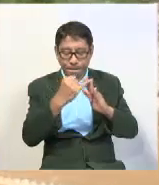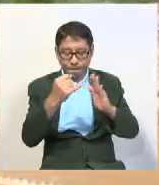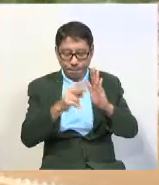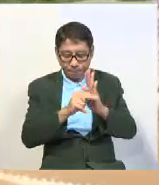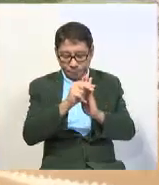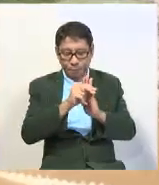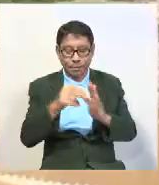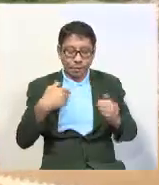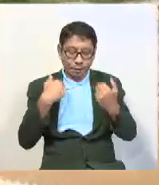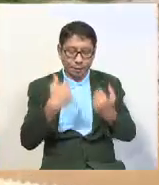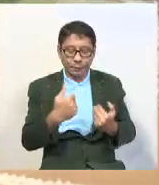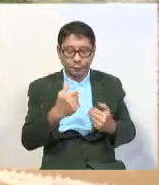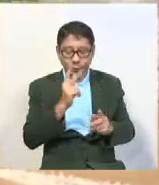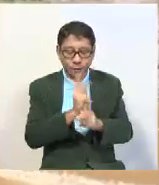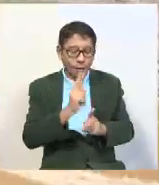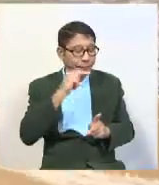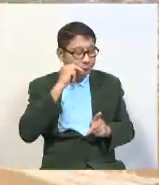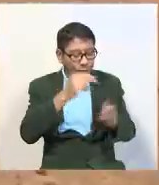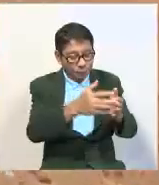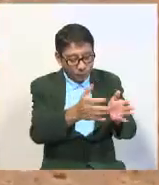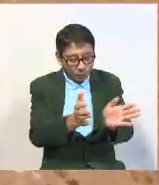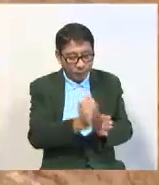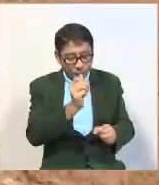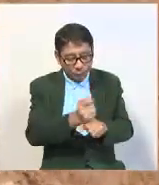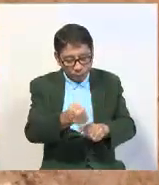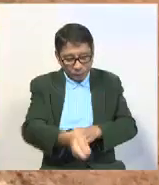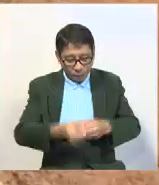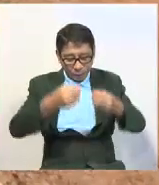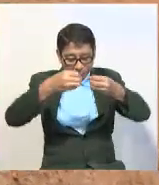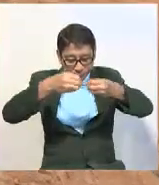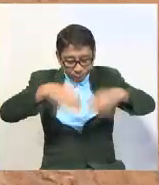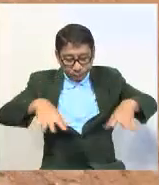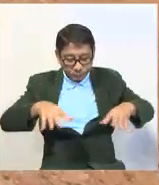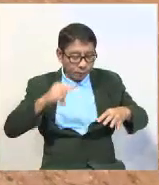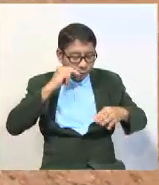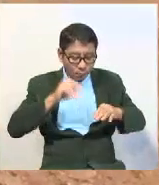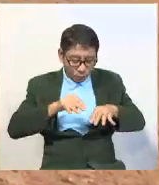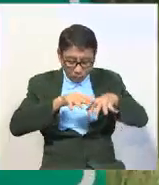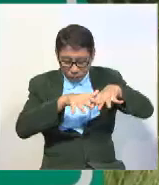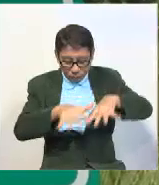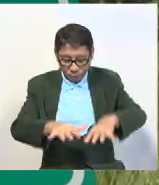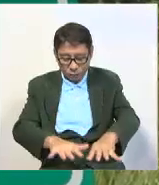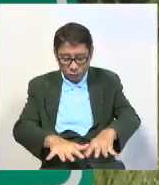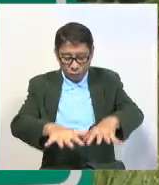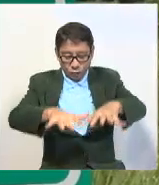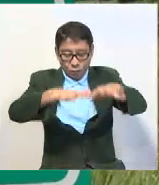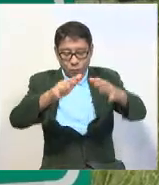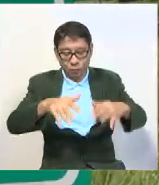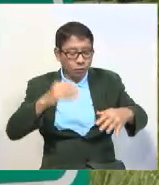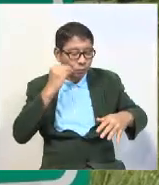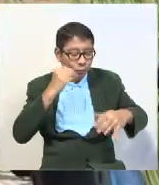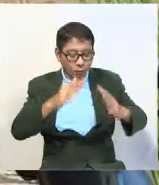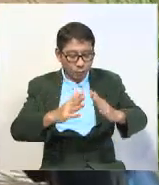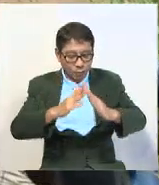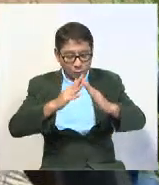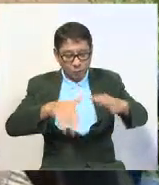พียงสปิเวสระเก็บน้ำเพื่อการเกษตรเกิดแตกค่ะทำให้น้ำไหลเข้าท่วมบ้านเรือนประชาชนกำลังพ